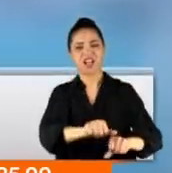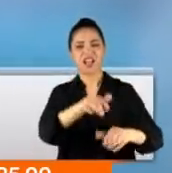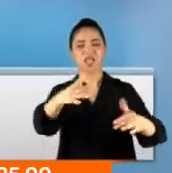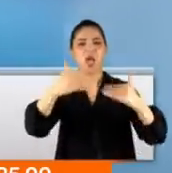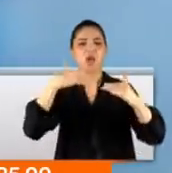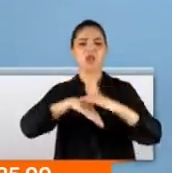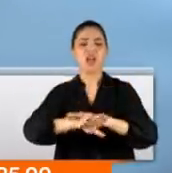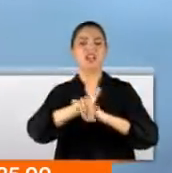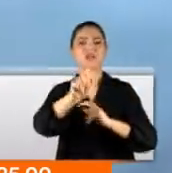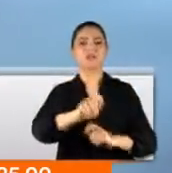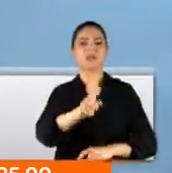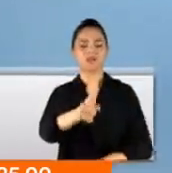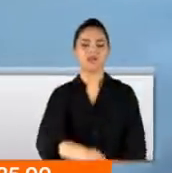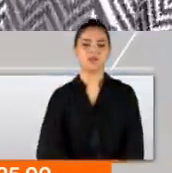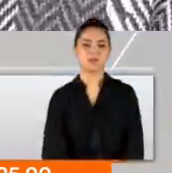Geç hele.